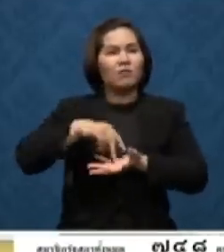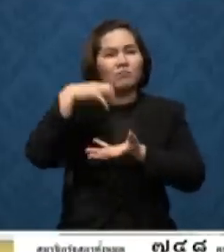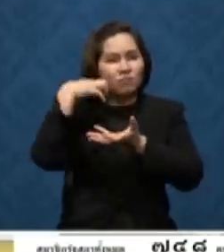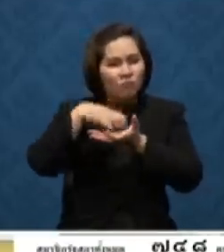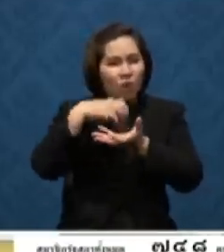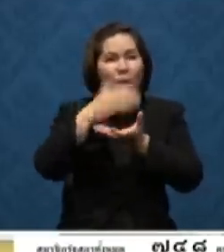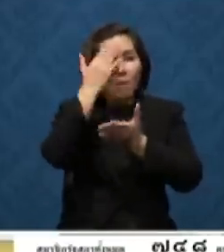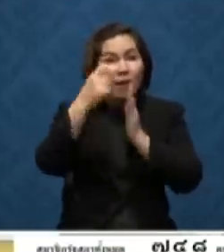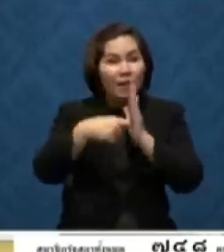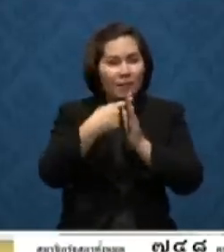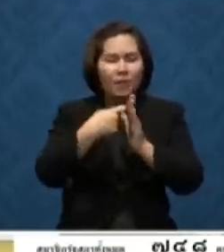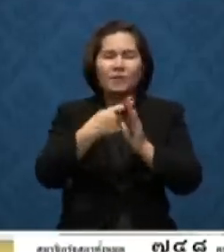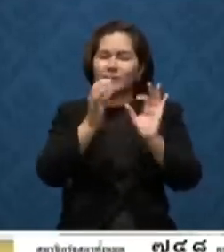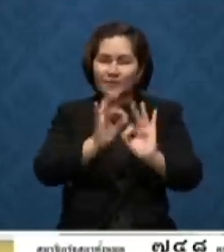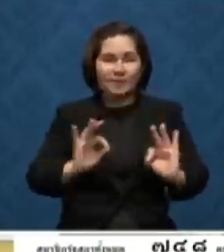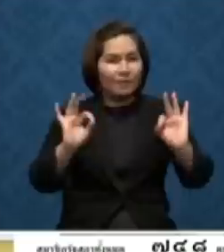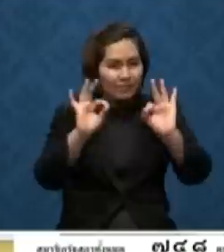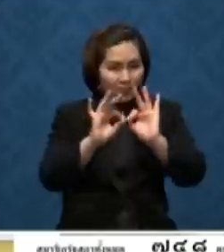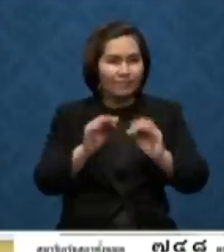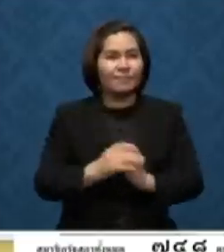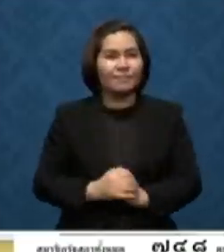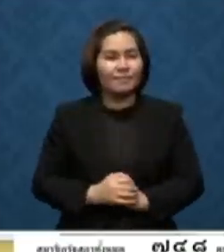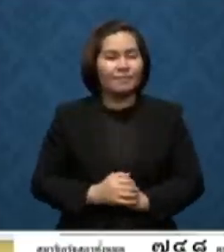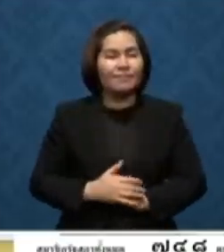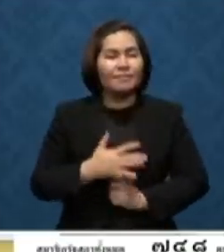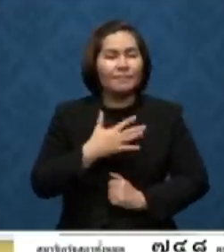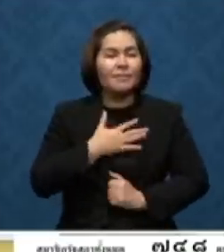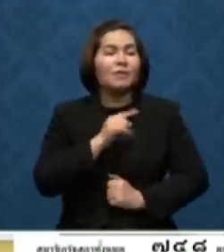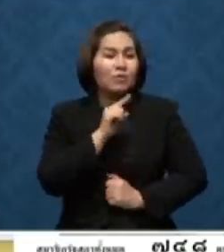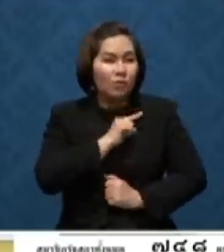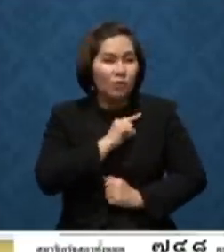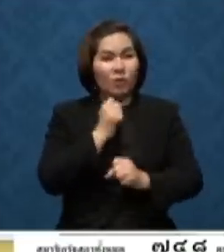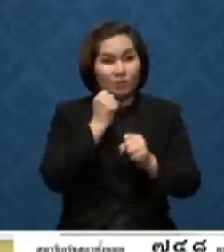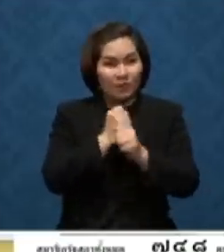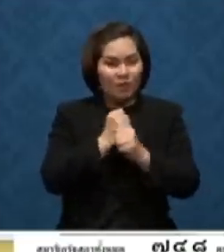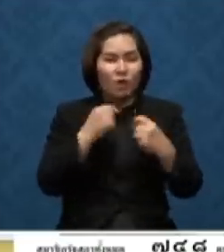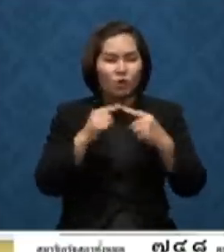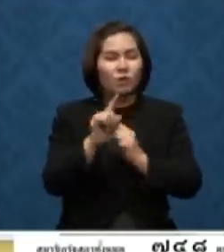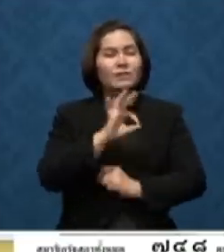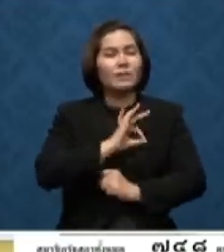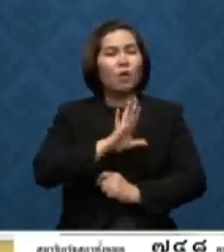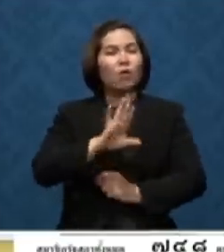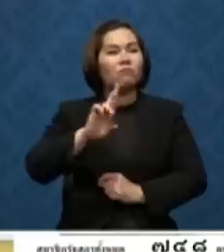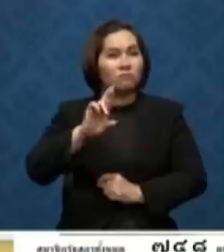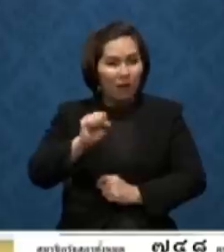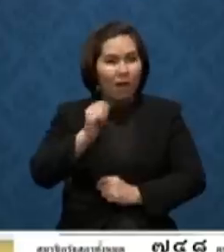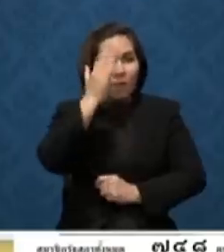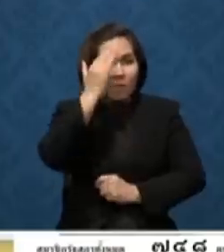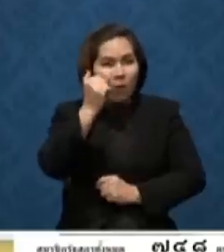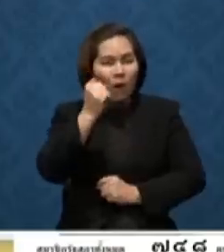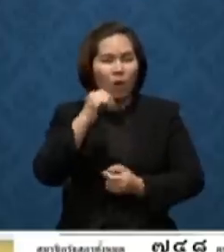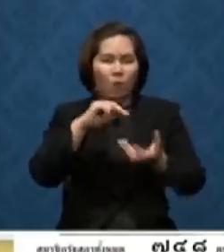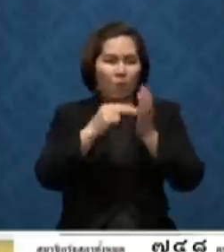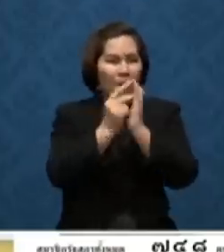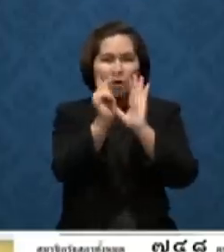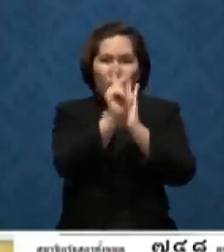หลักการที่สำคัญผมจำเป็นจะต้องทำหน้าที่สมาชิกรัฐสภาในการปกป้องหลักการความสูงสุด